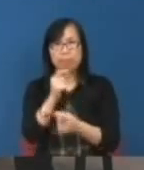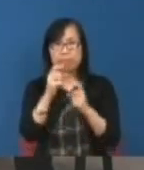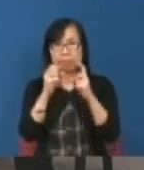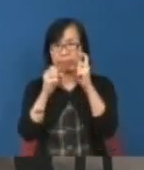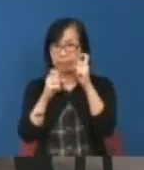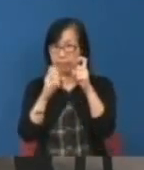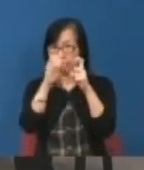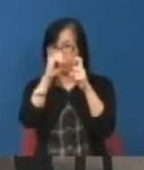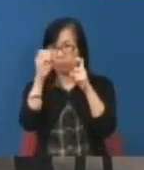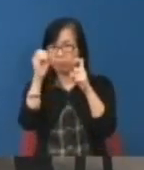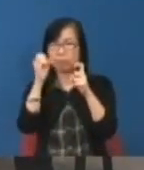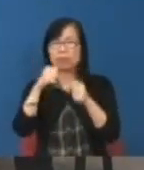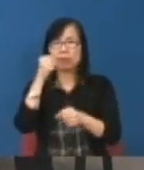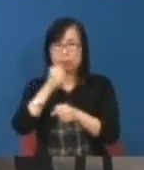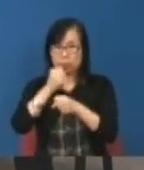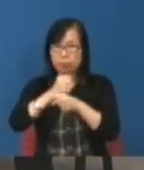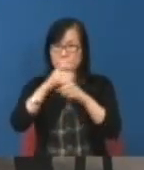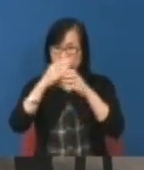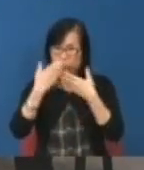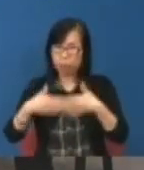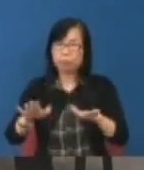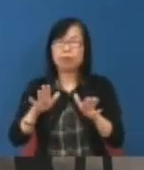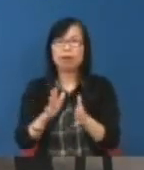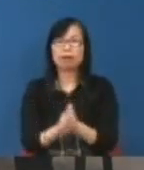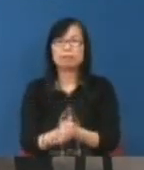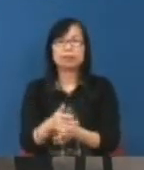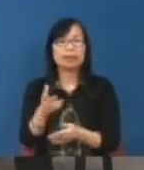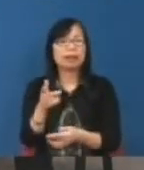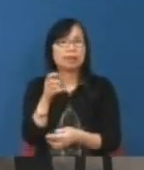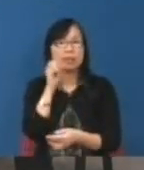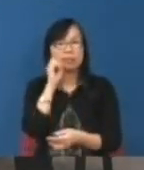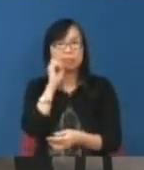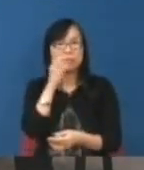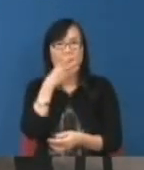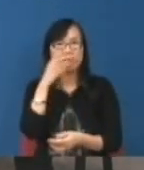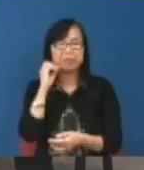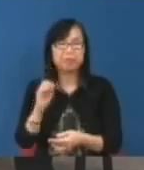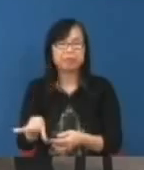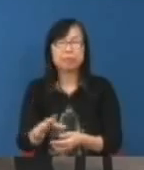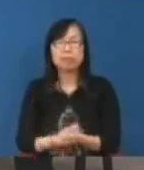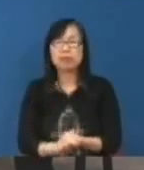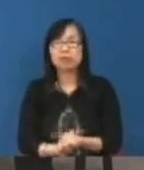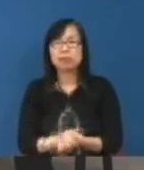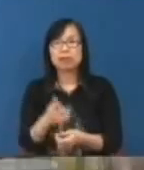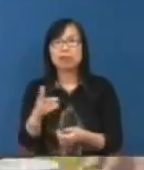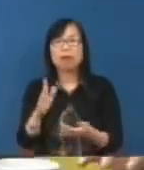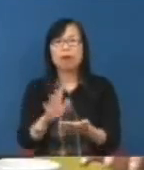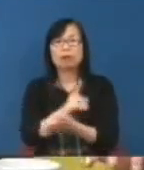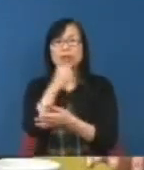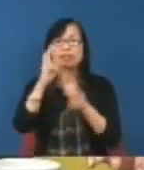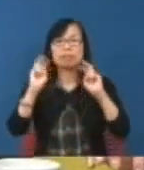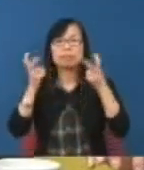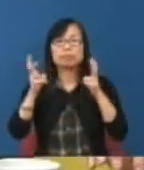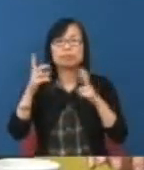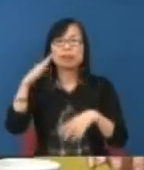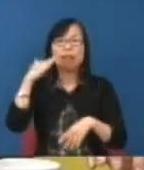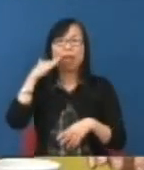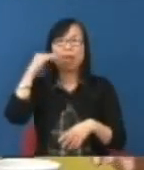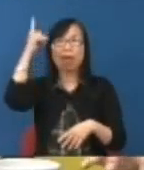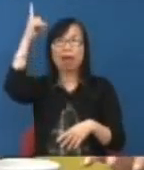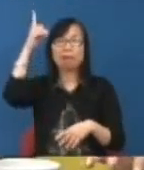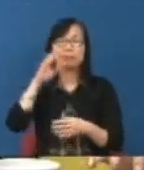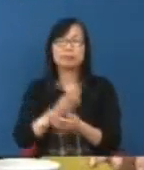咗咁樣，咁啊即係當然自然係吹水啦，係咪？你睇下。即係佢一年一個主題咁啊，藍天咁，你睇下而家我